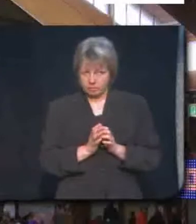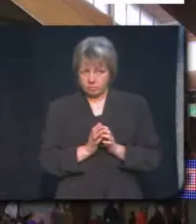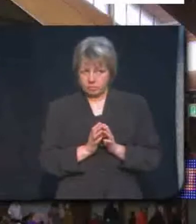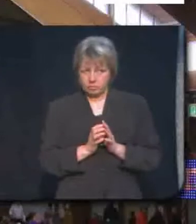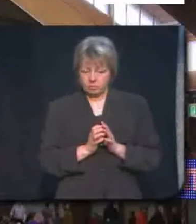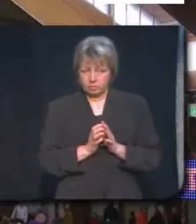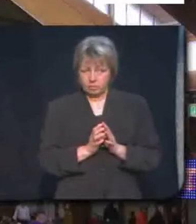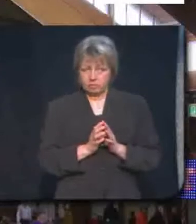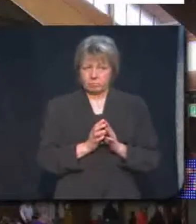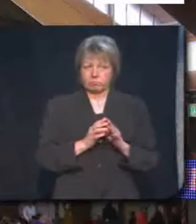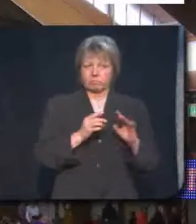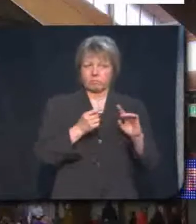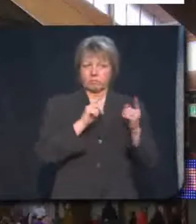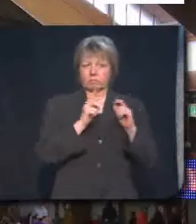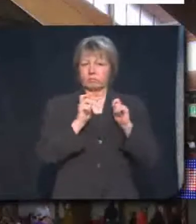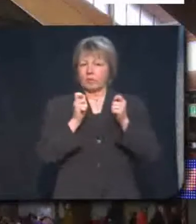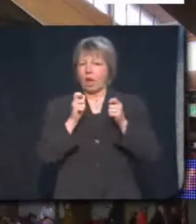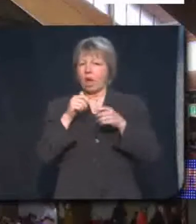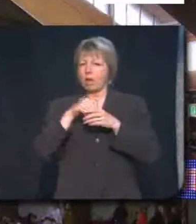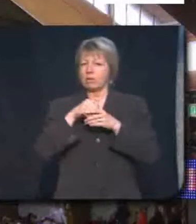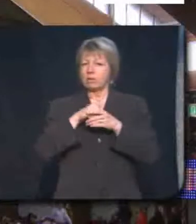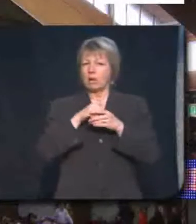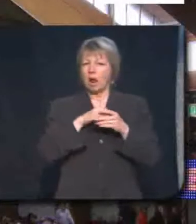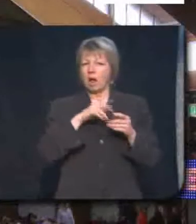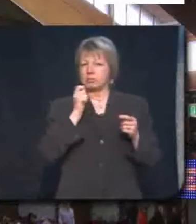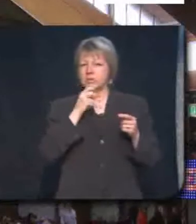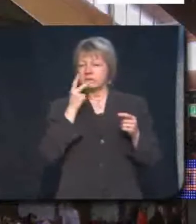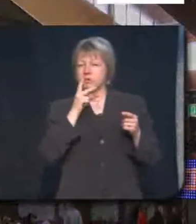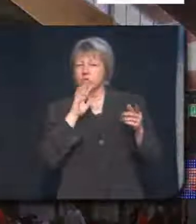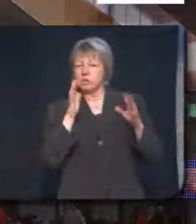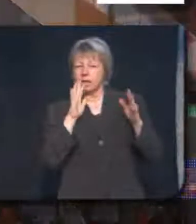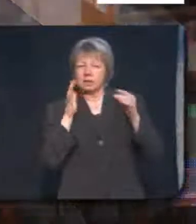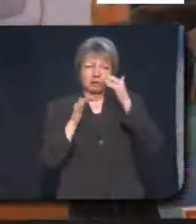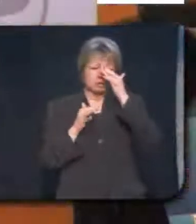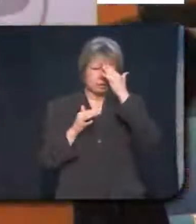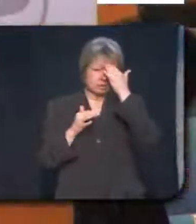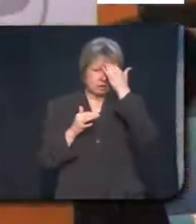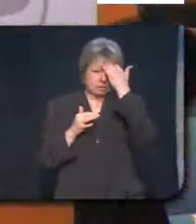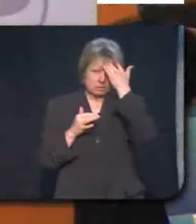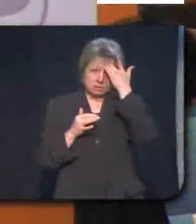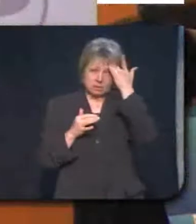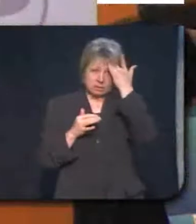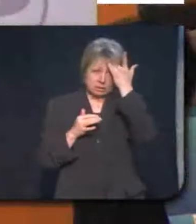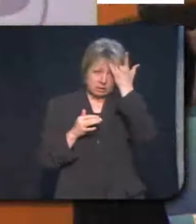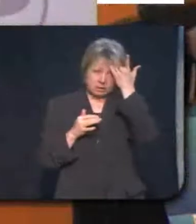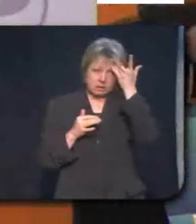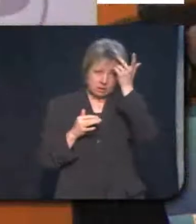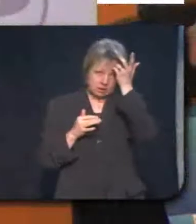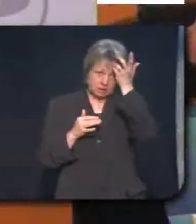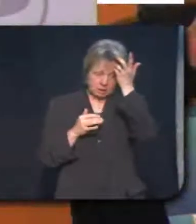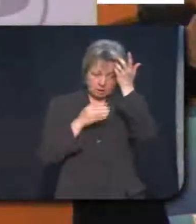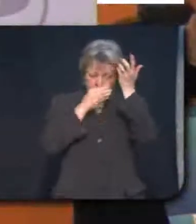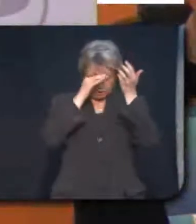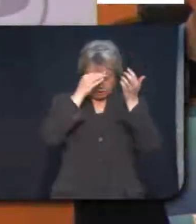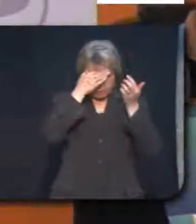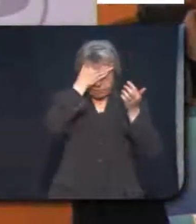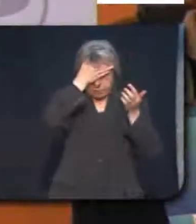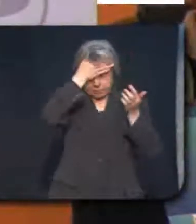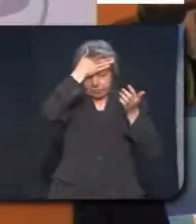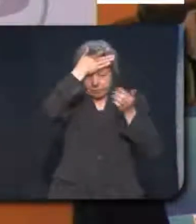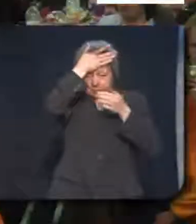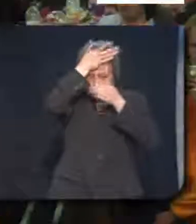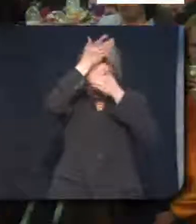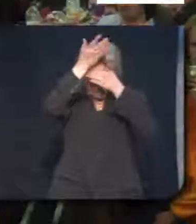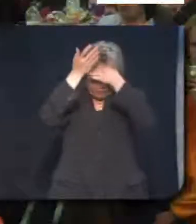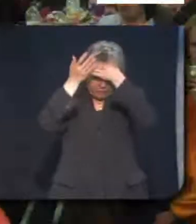gibt ein bisschen missverständlichkeiten zu dem Antrag wenn irgendein Antragsteller ah ja du möchtest mit mir reden das freut mich sehr ich bin zwar nicht der